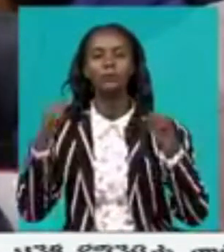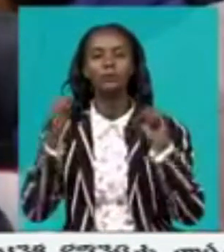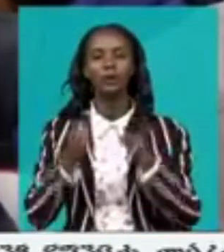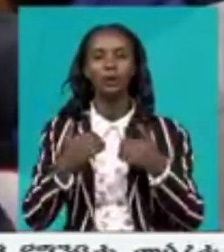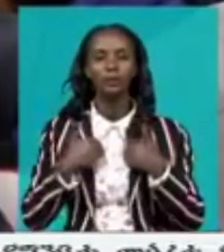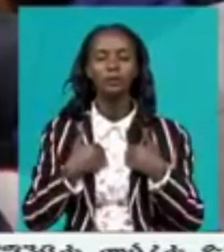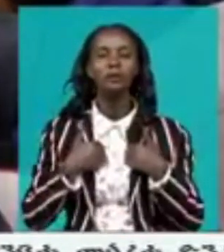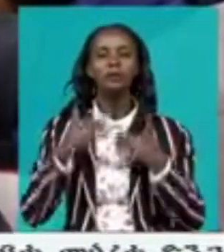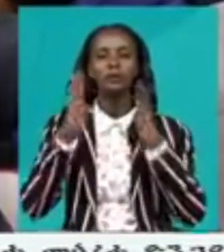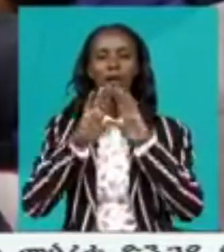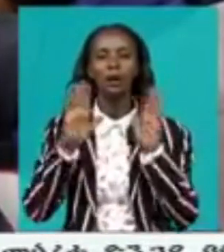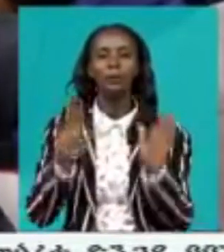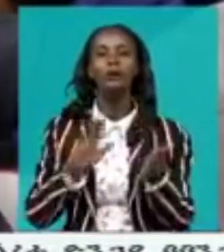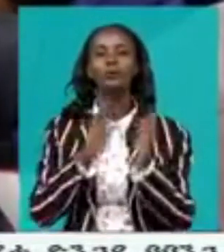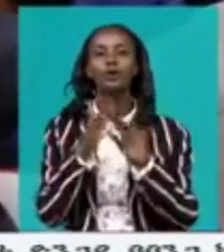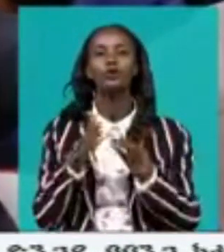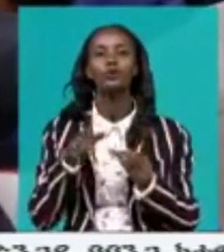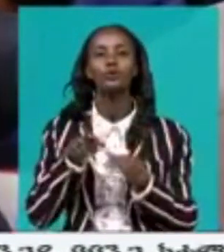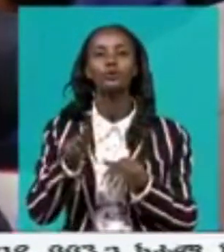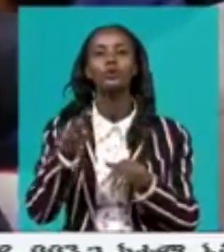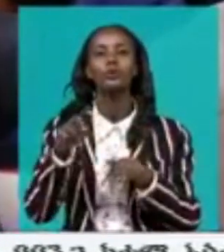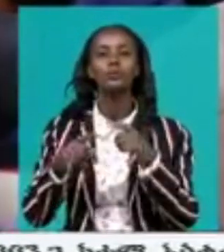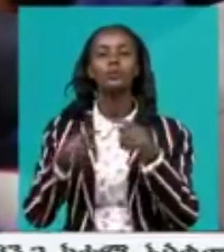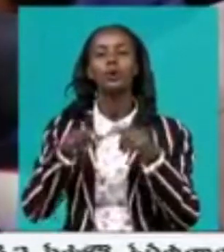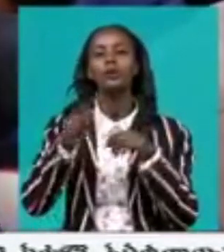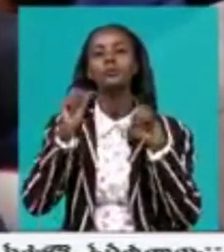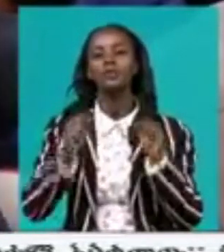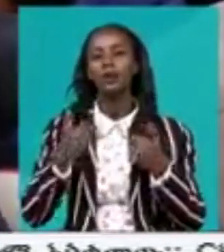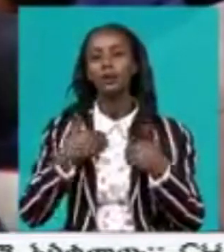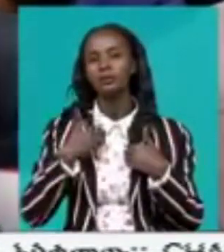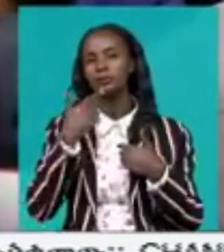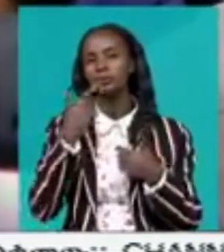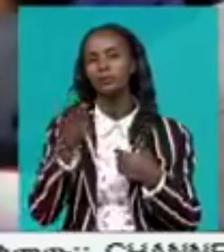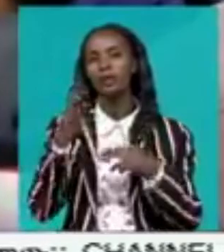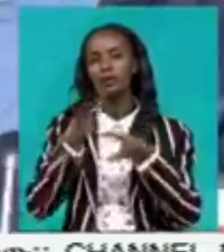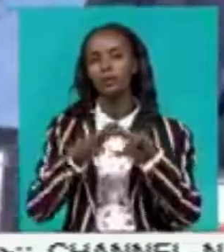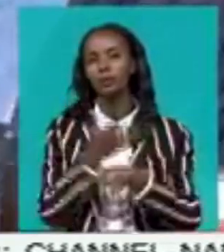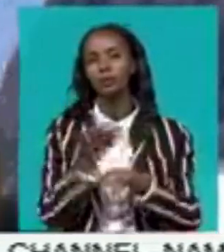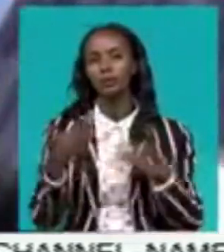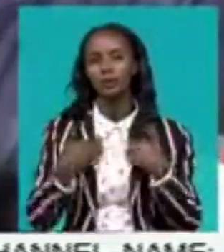ሰላማዊ የሆነ ጉዞ መጓዝ መቻል አለበት የሚል እንትን ያስቀመጥነው ነገር አለ።